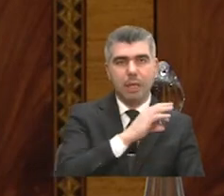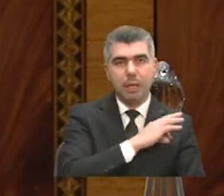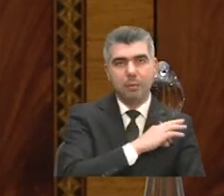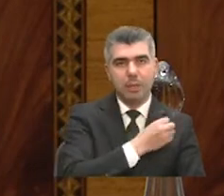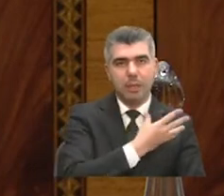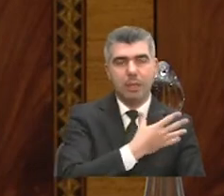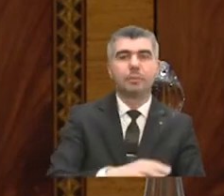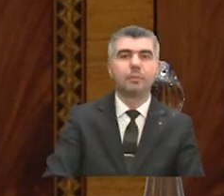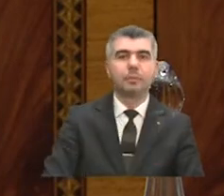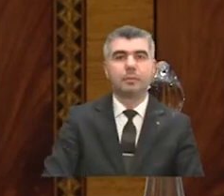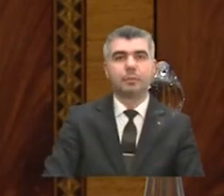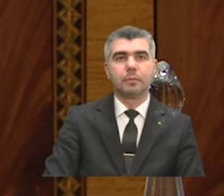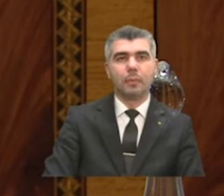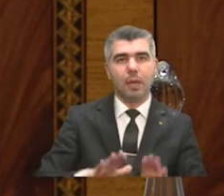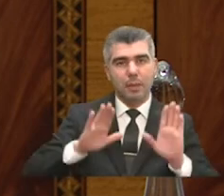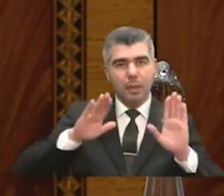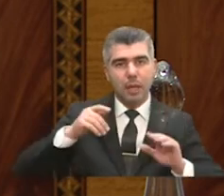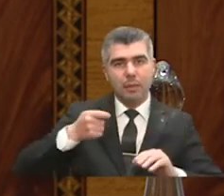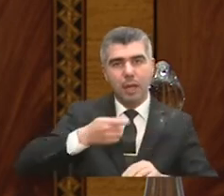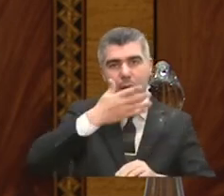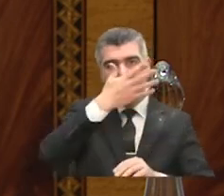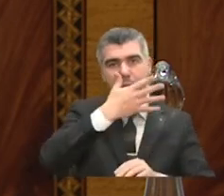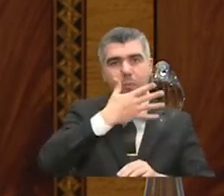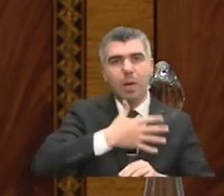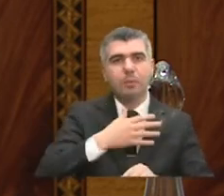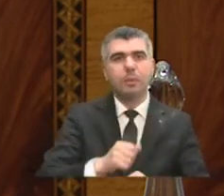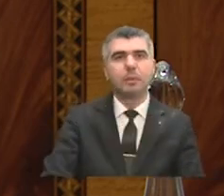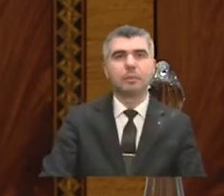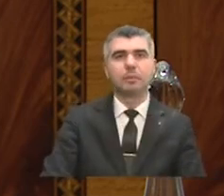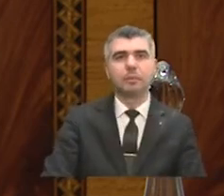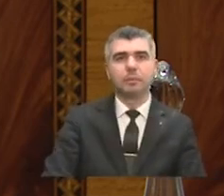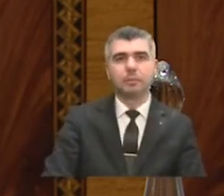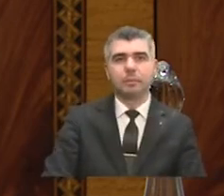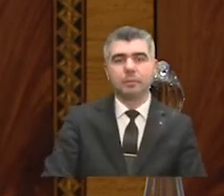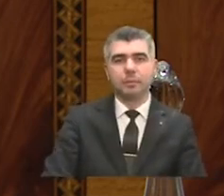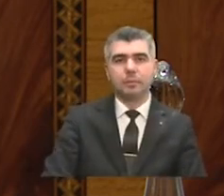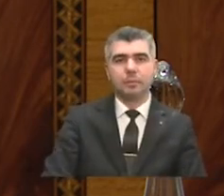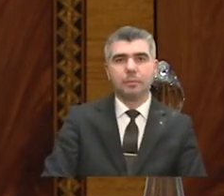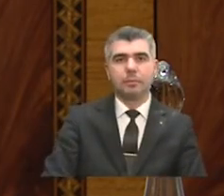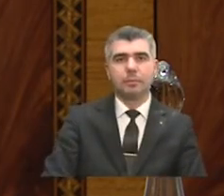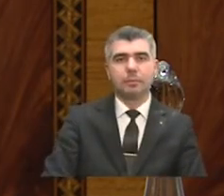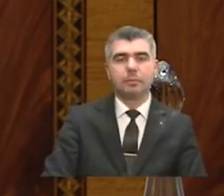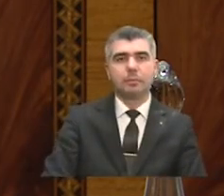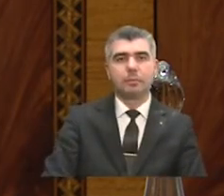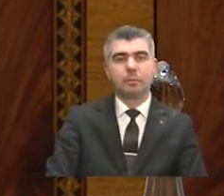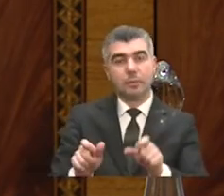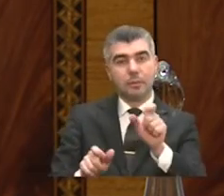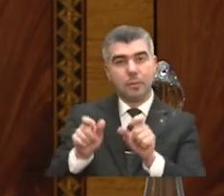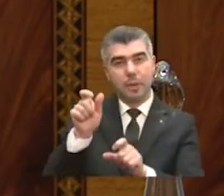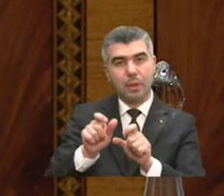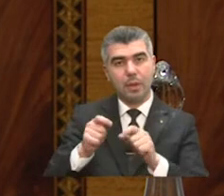Au nom de Dieu clément miséricordieux, que la paix soit sur son prophète et ses compagnons,